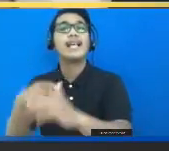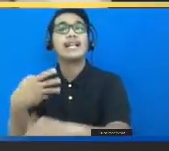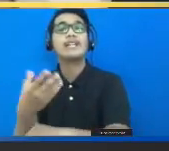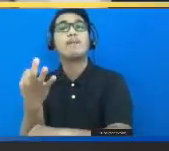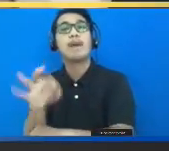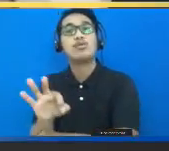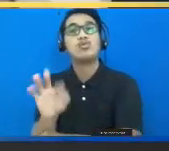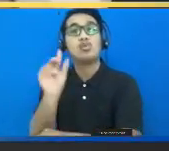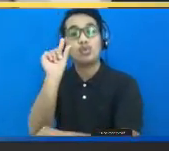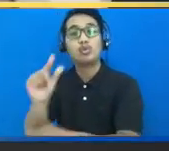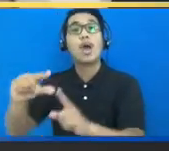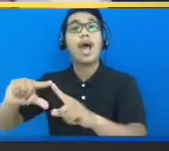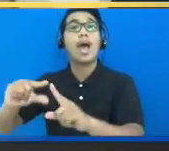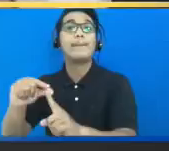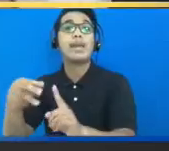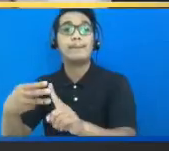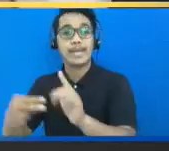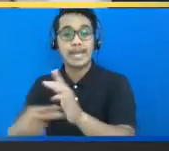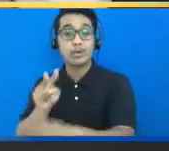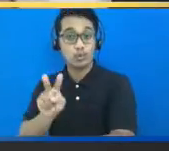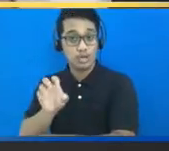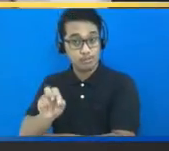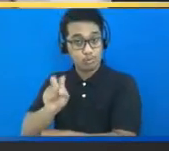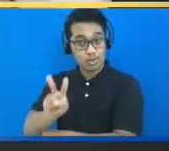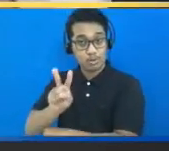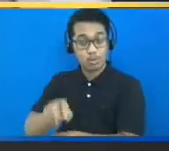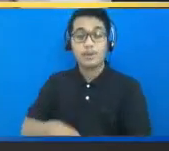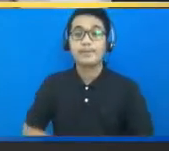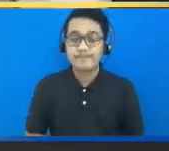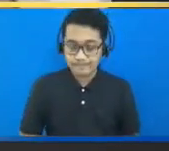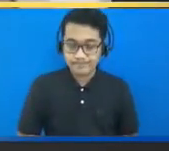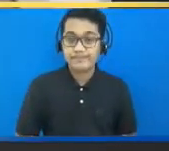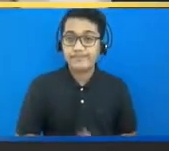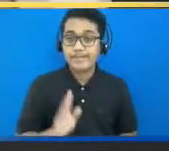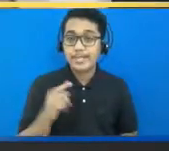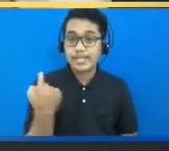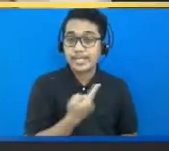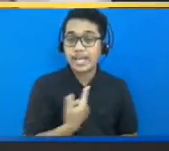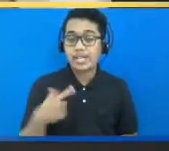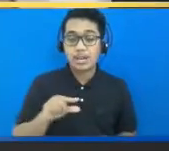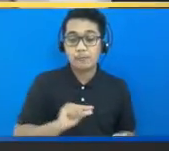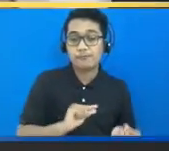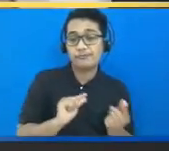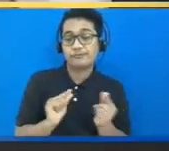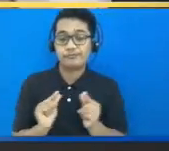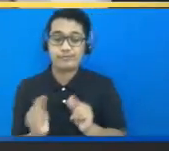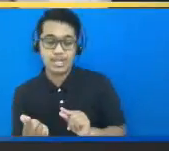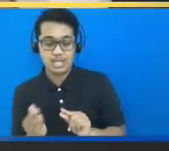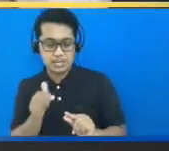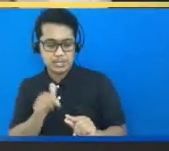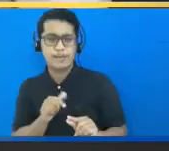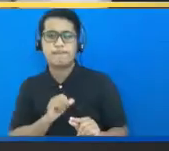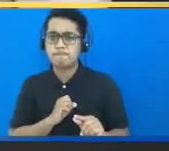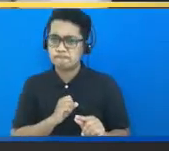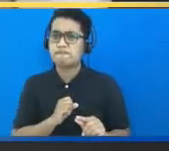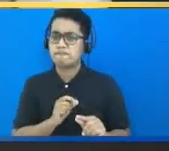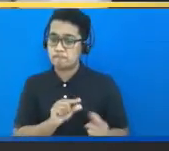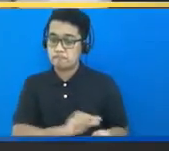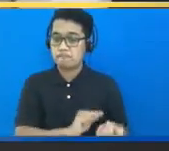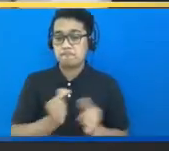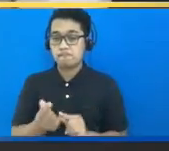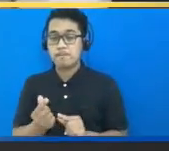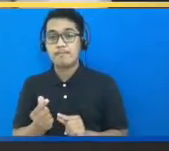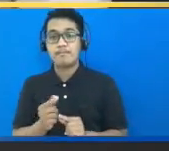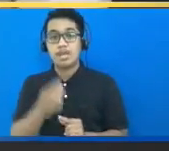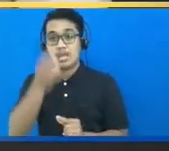2022 dan kalau kita ada beberapa rivol yang kemudian juga harus kita lakukan kita tidak